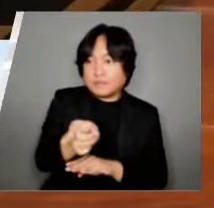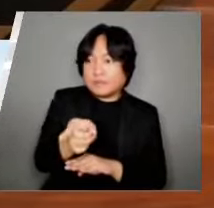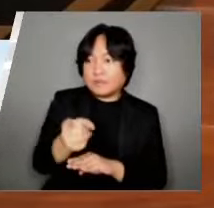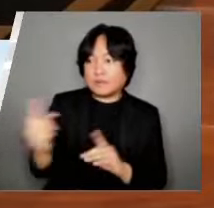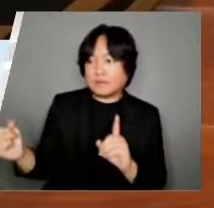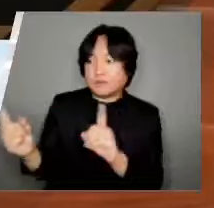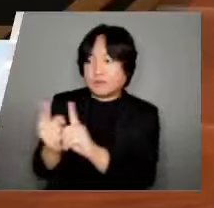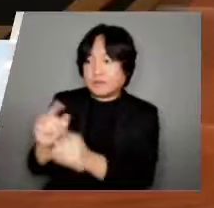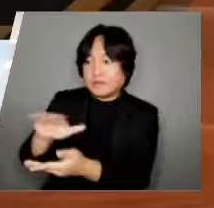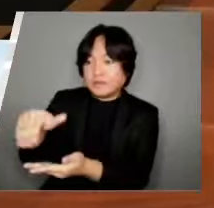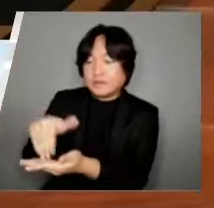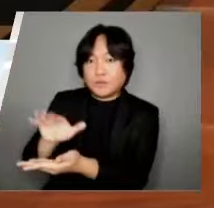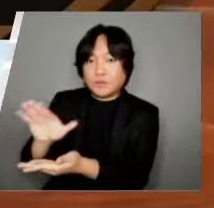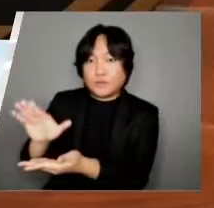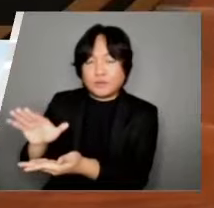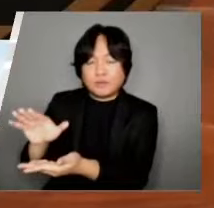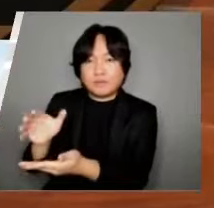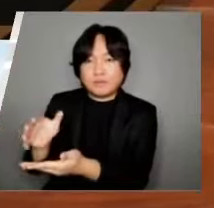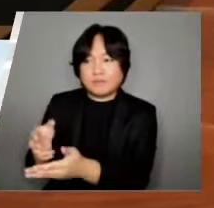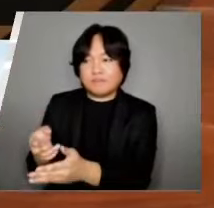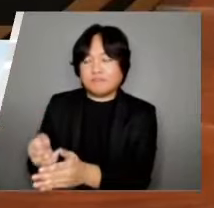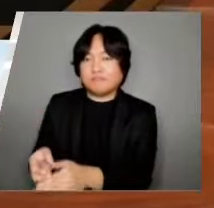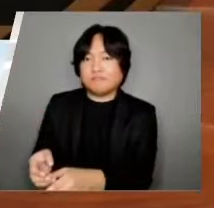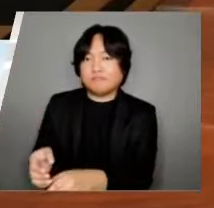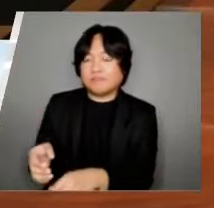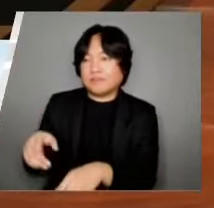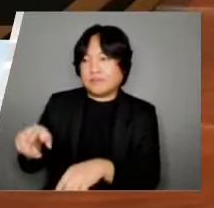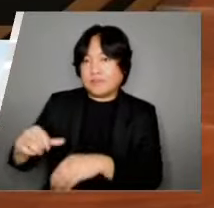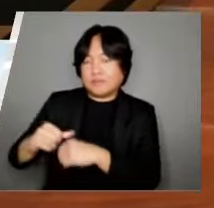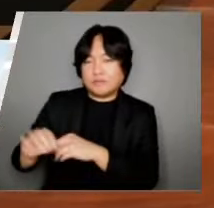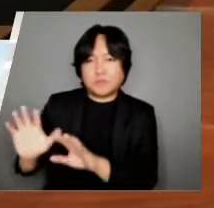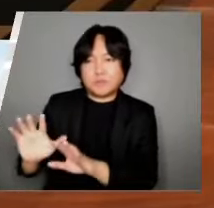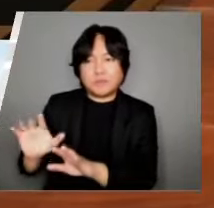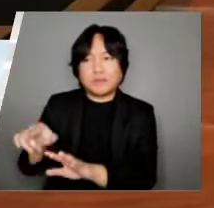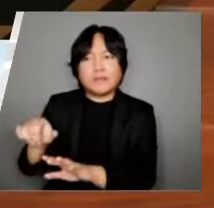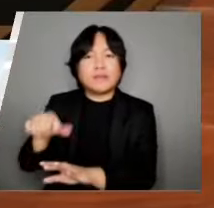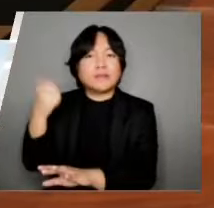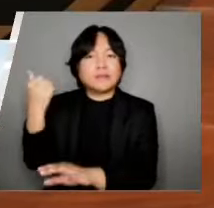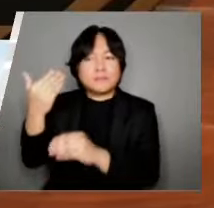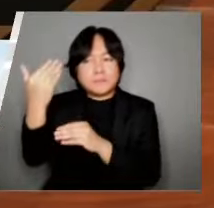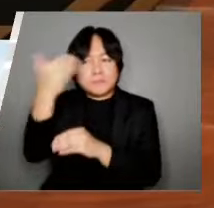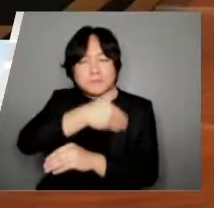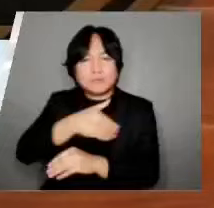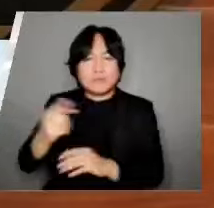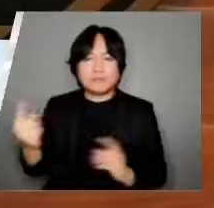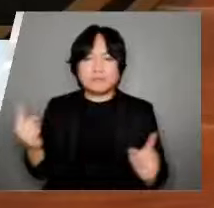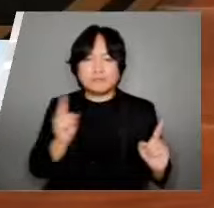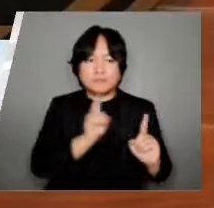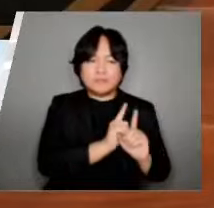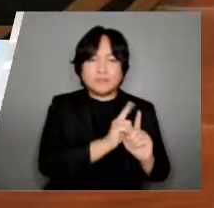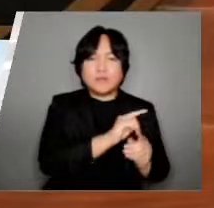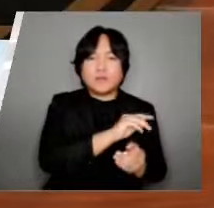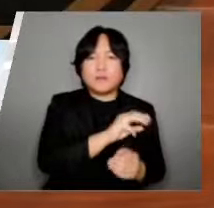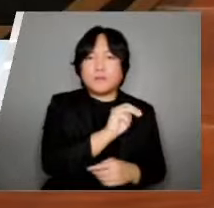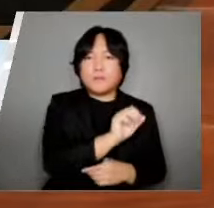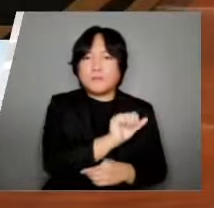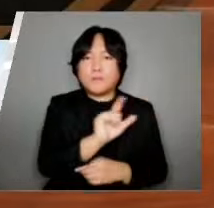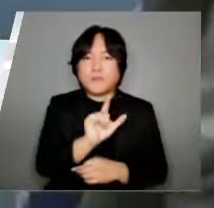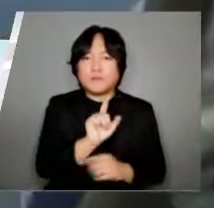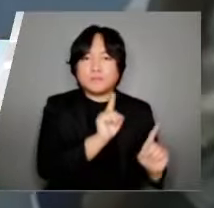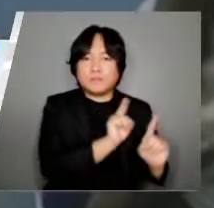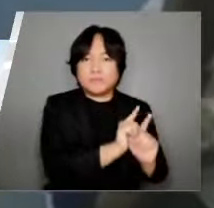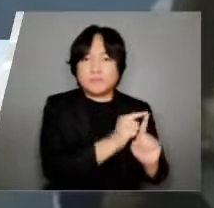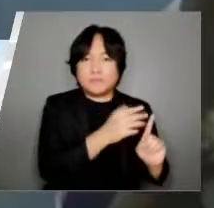May isiset silang lugar na doon ka pumunta, tapos susunduin ka. Katulad nito sa atin, pinapunta sila sa isang mall, tapos doon sila